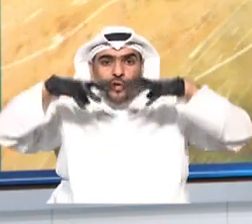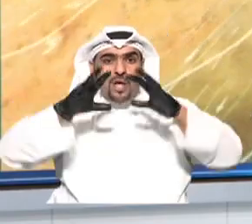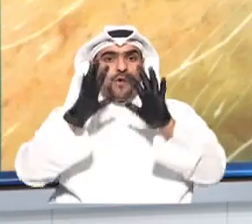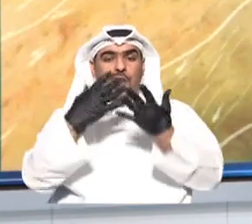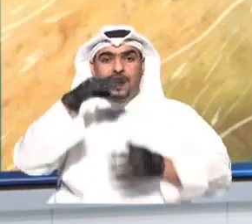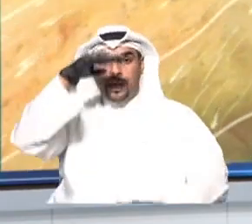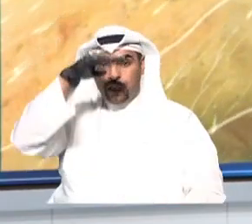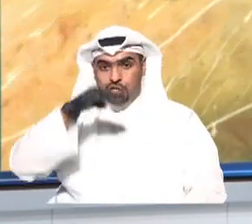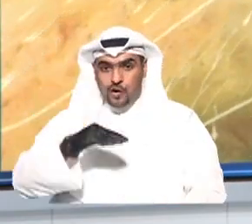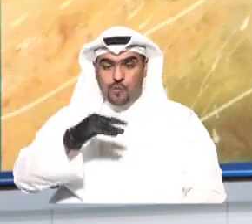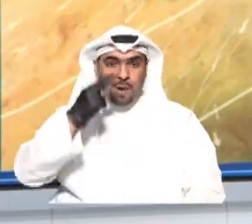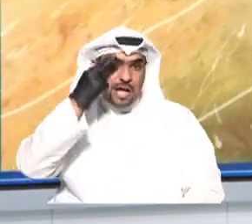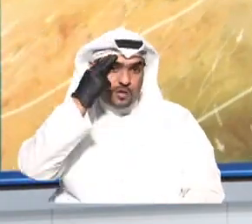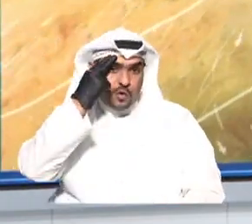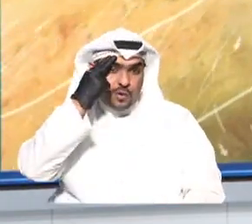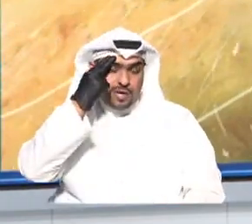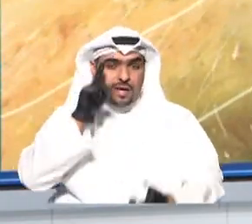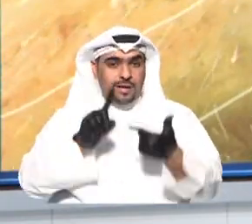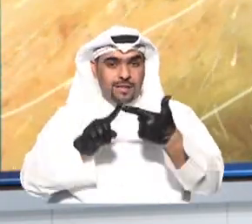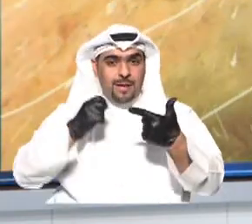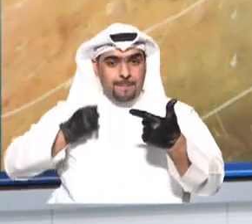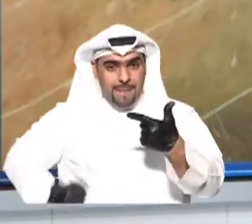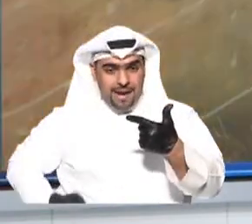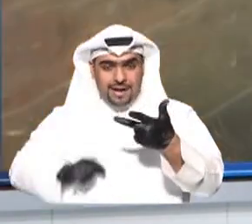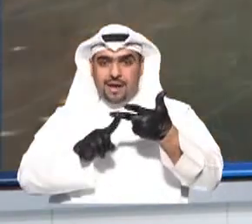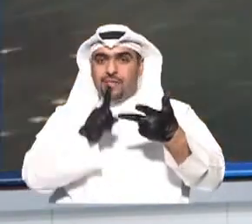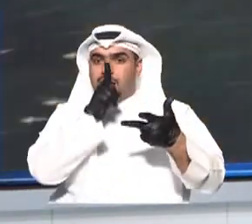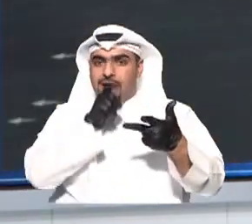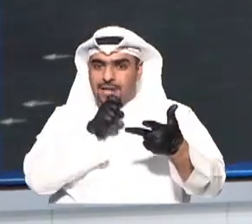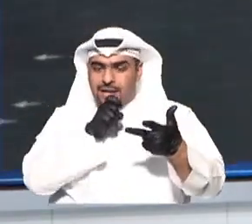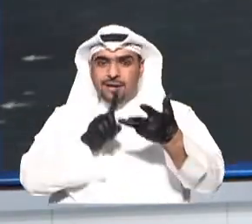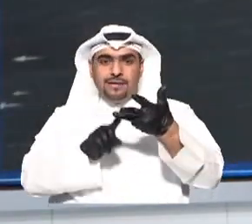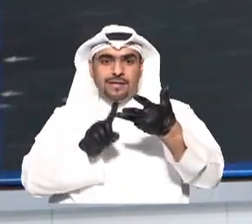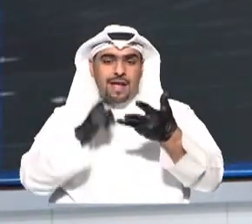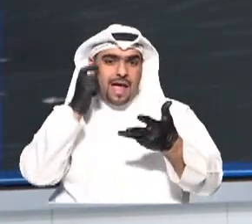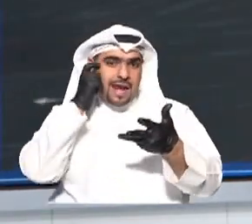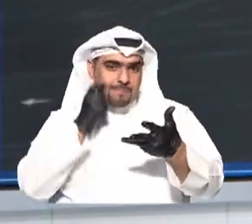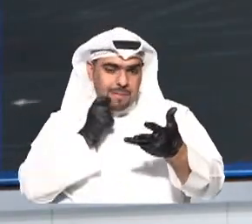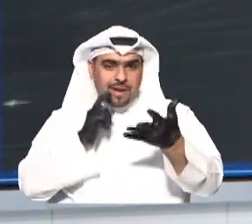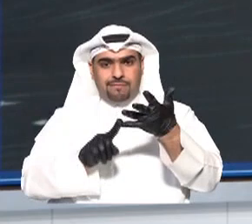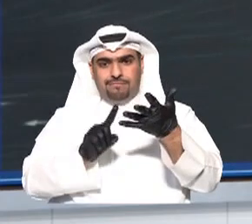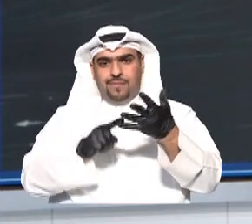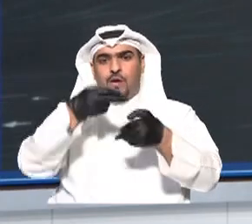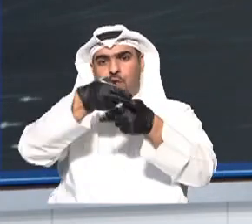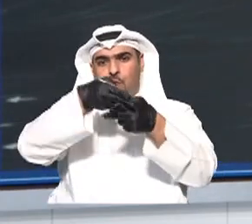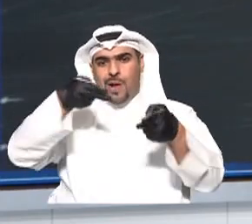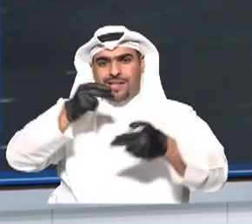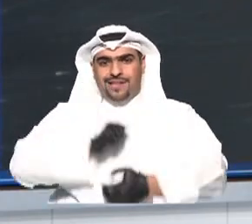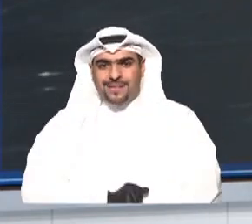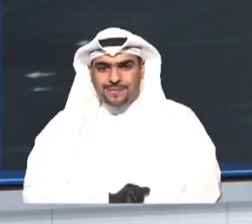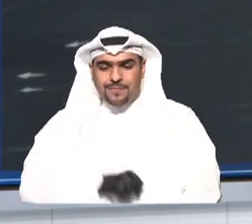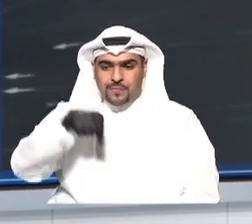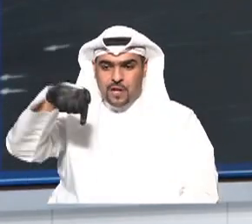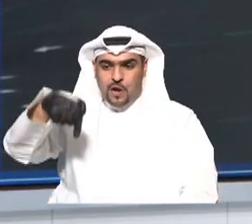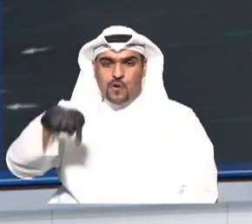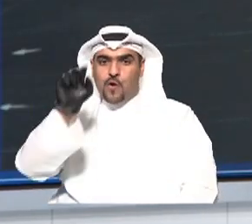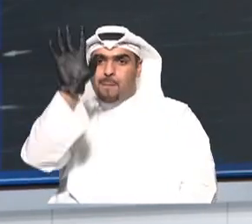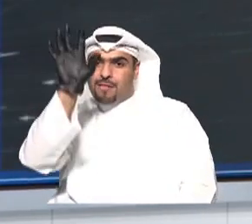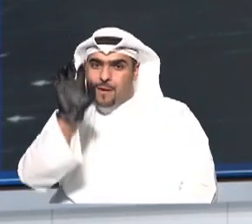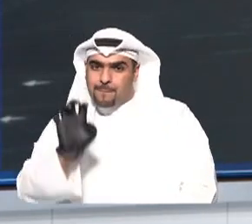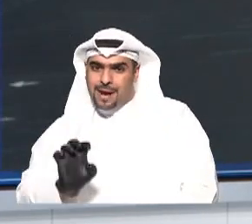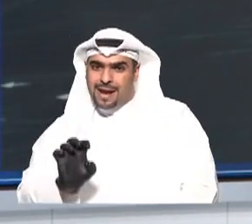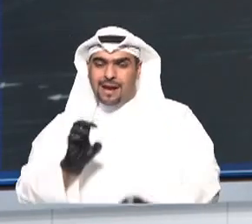البحرين وقطر وأيضا دولة الإمارات. الليلة طقس معتدل والرياح جنوبية شرقية تتحول إلى شمالية غربية